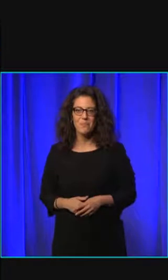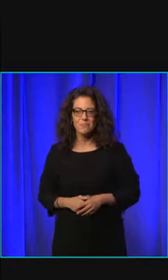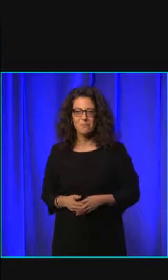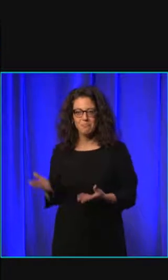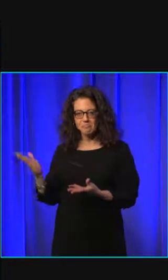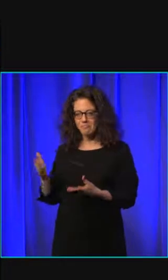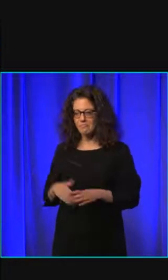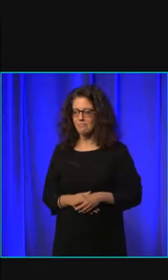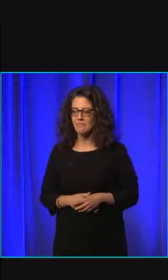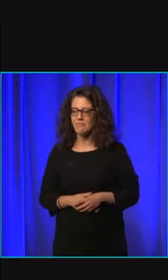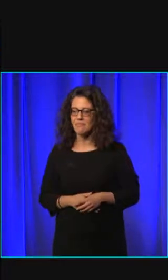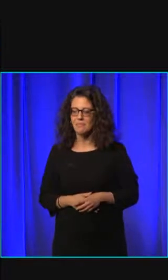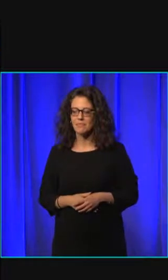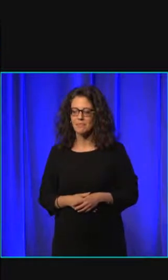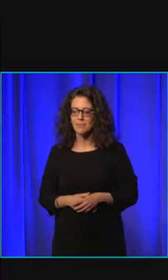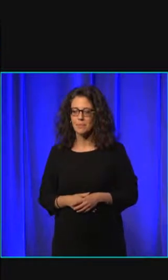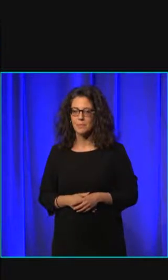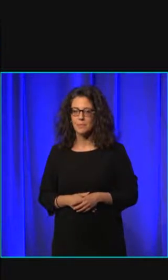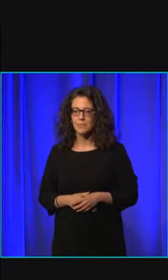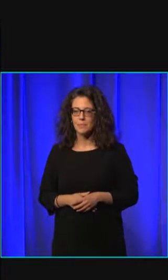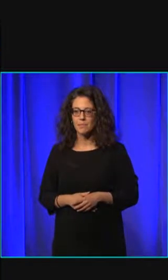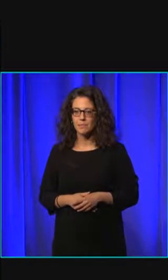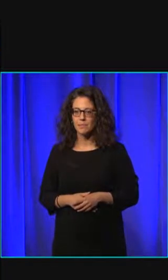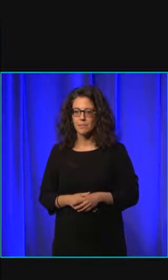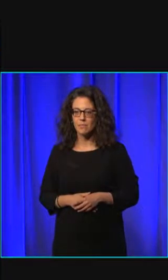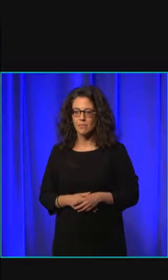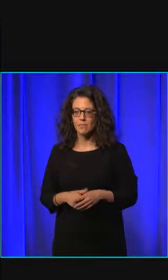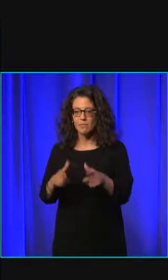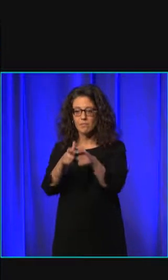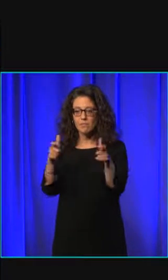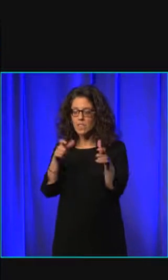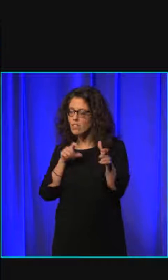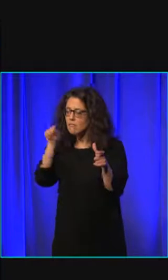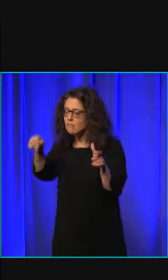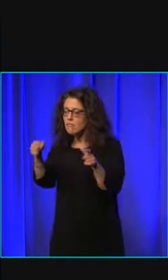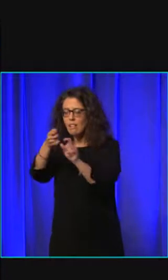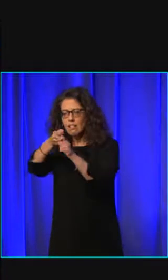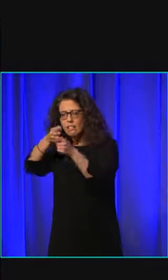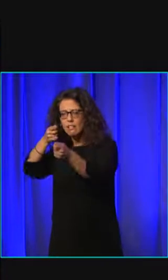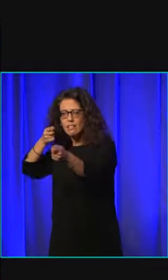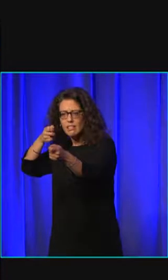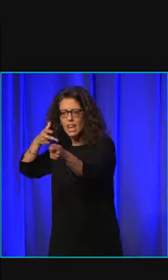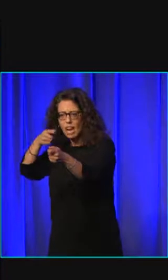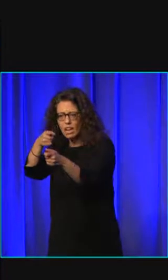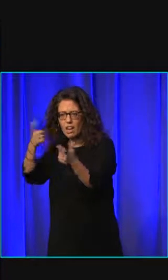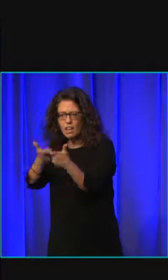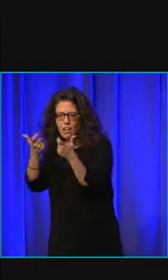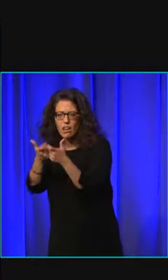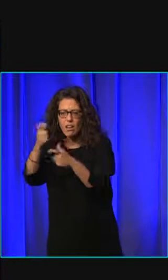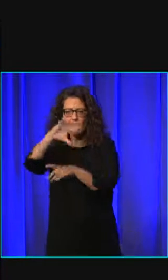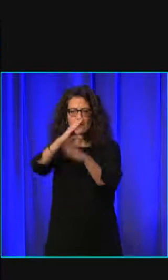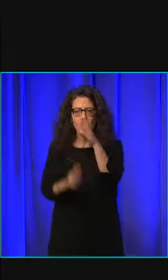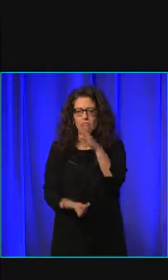sur l'écran. Les sites d'entraînement du tir à l'arc, du basketball, du tennis de table,